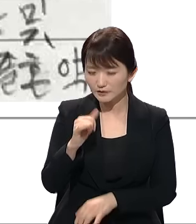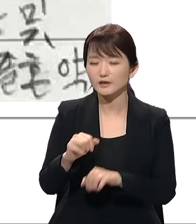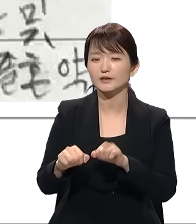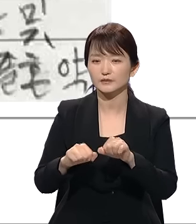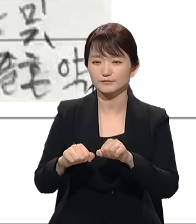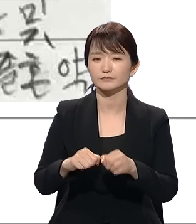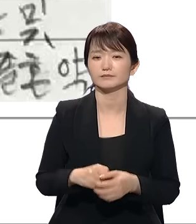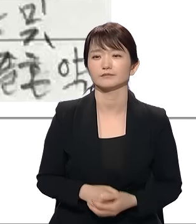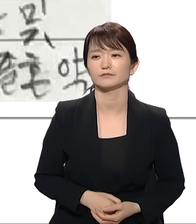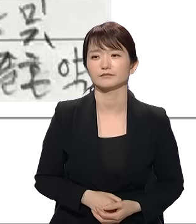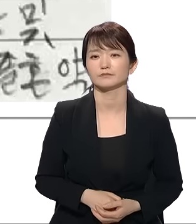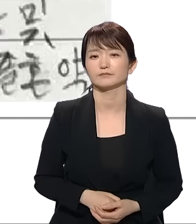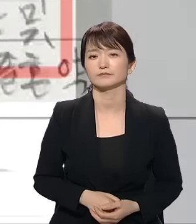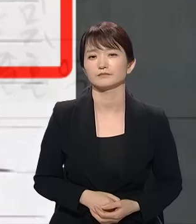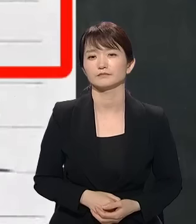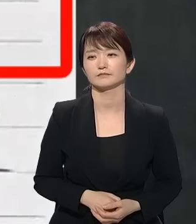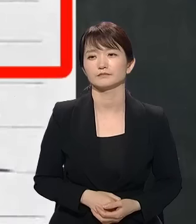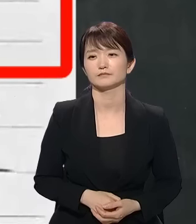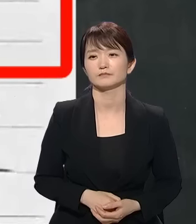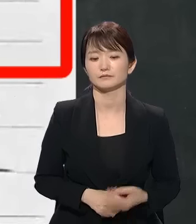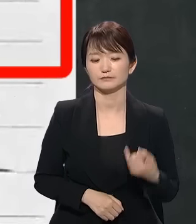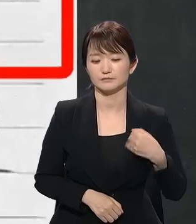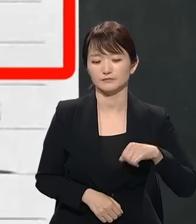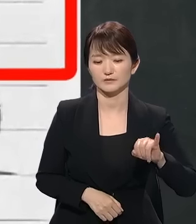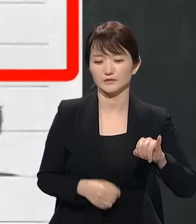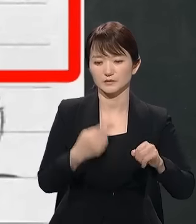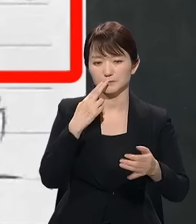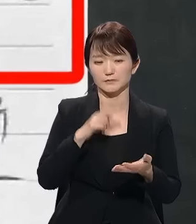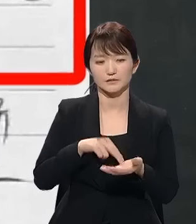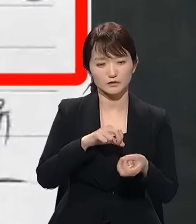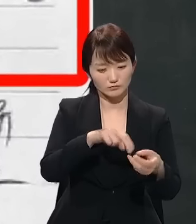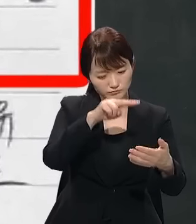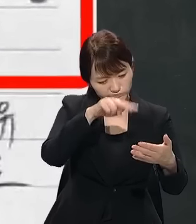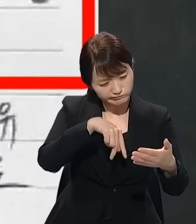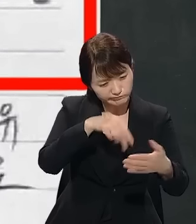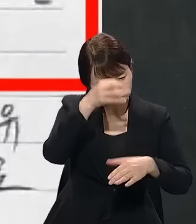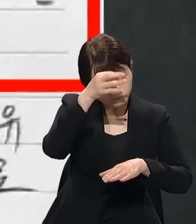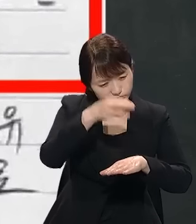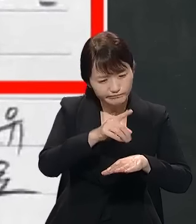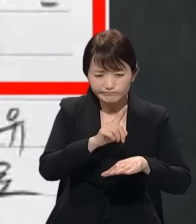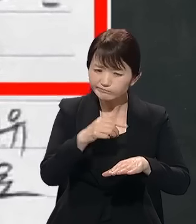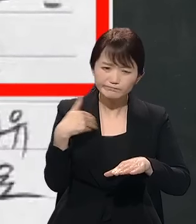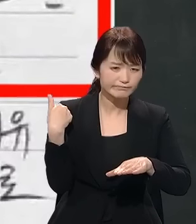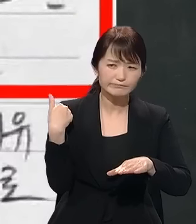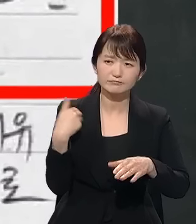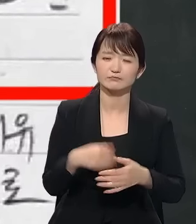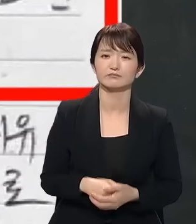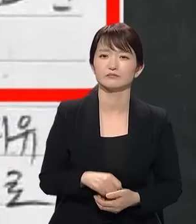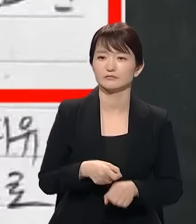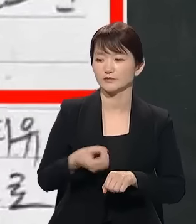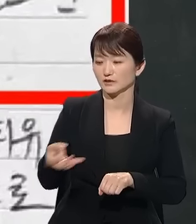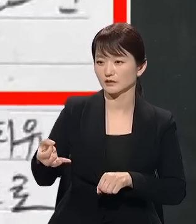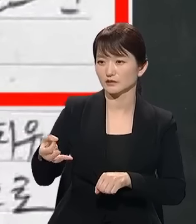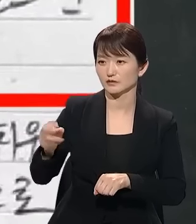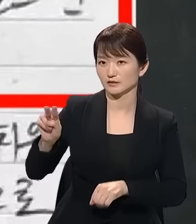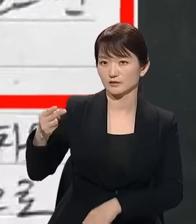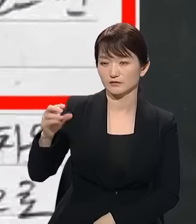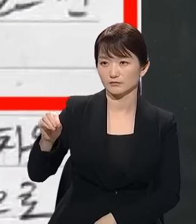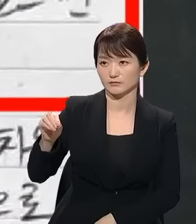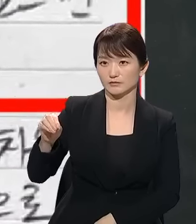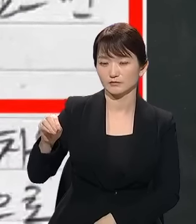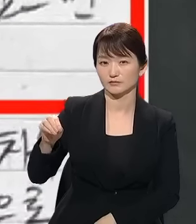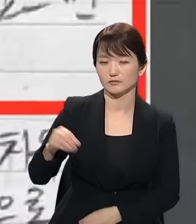그러니까 이런 식으로 받으니까 사실 딸 입장에서 이게 사과문인지조차 헷갈린다고 하고 정작 벌금형 약식기소 나오니까 바로